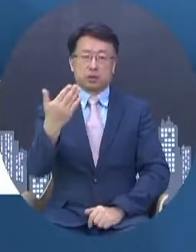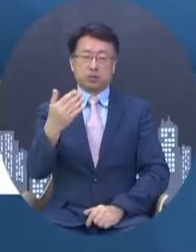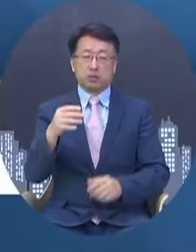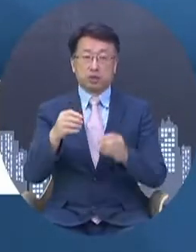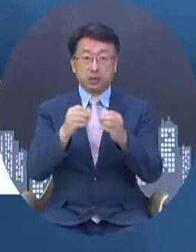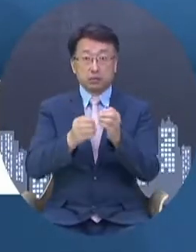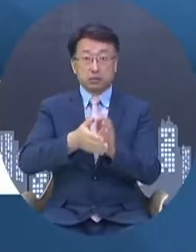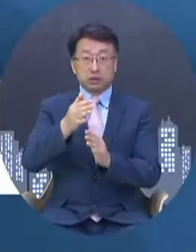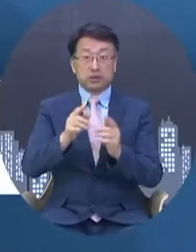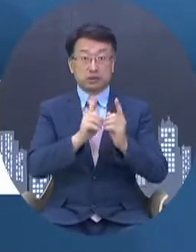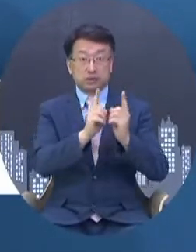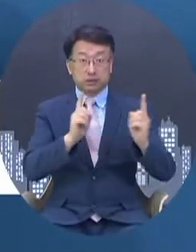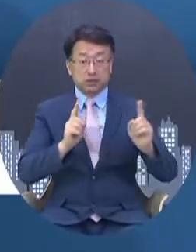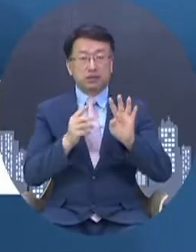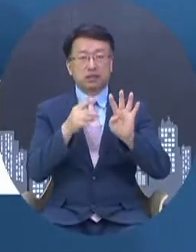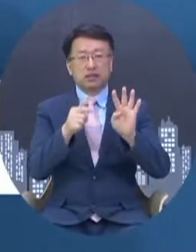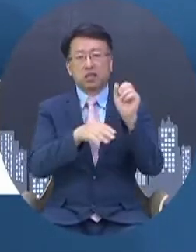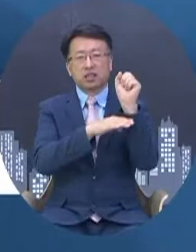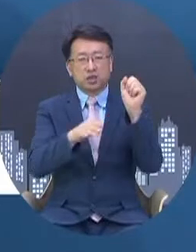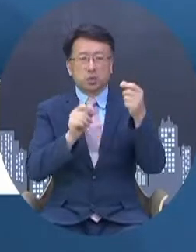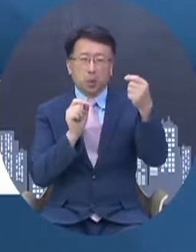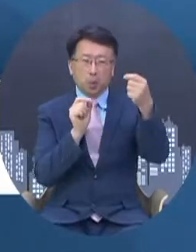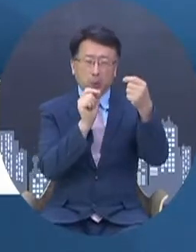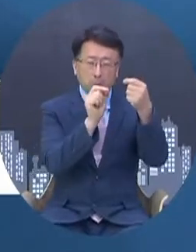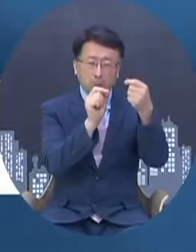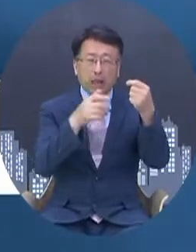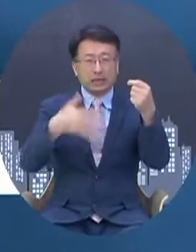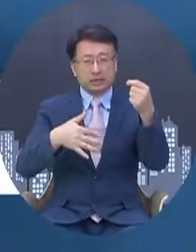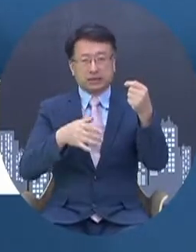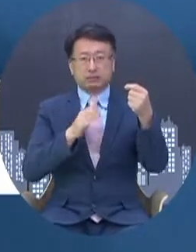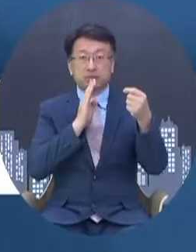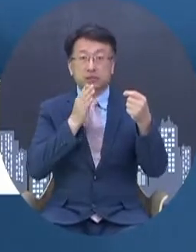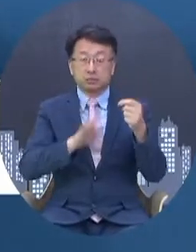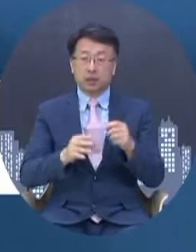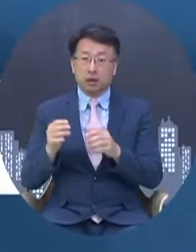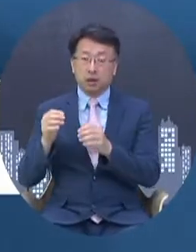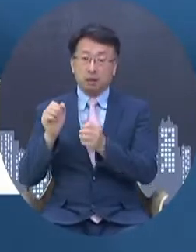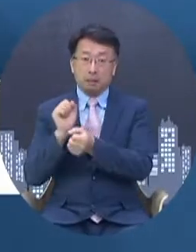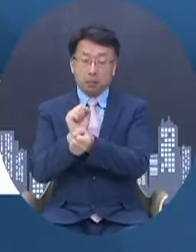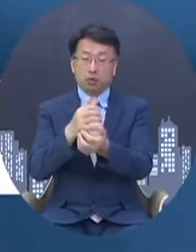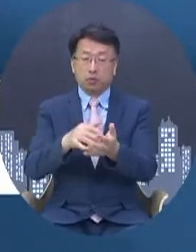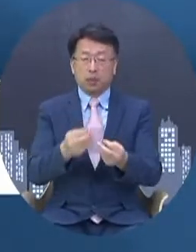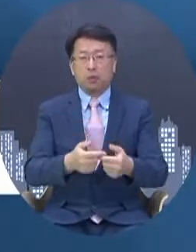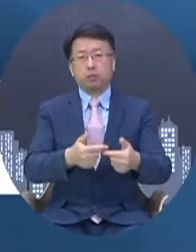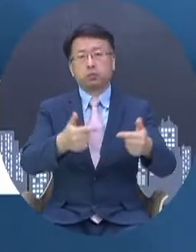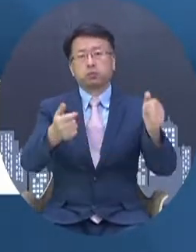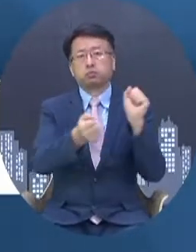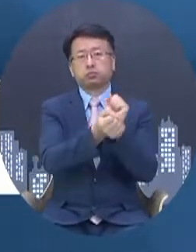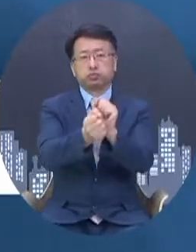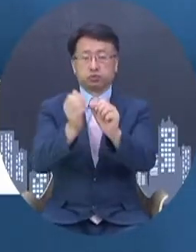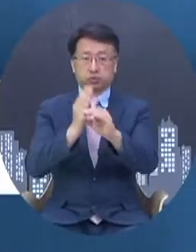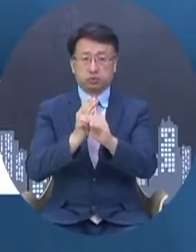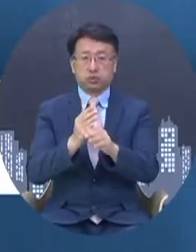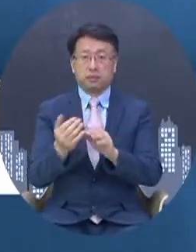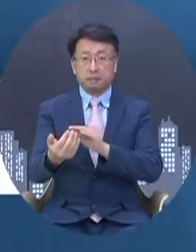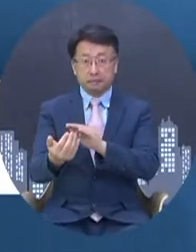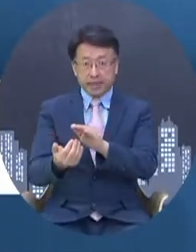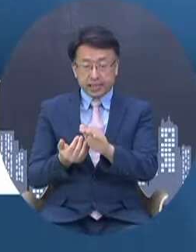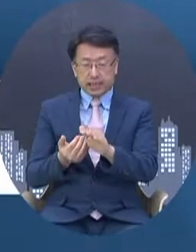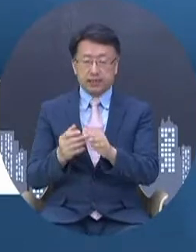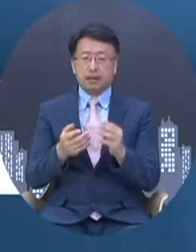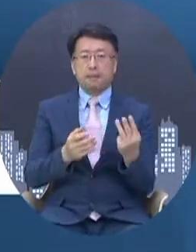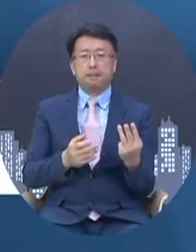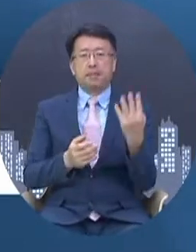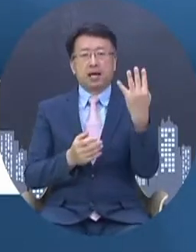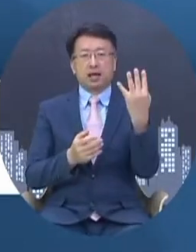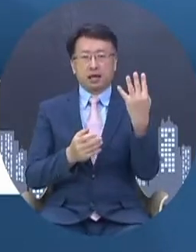우리 시의 사회적 거리두기 4단계 기준에는 조금 못 미치지만 확진자가 폭증함에 따라 이제는 선제적으로